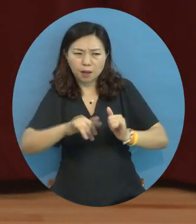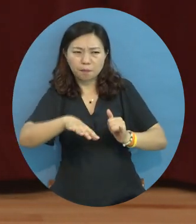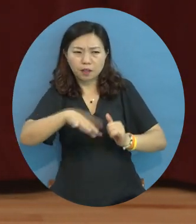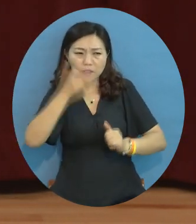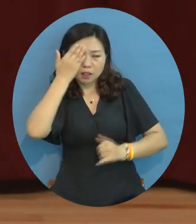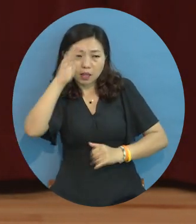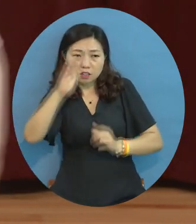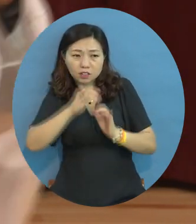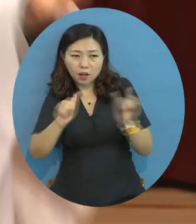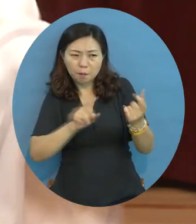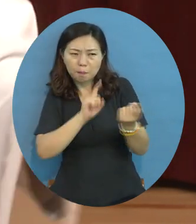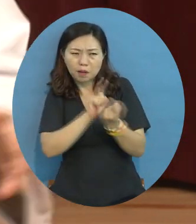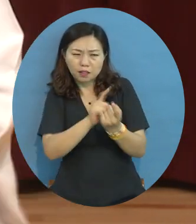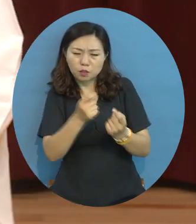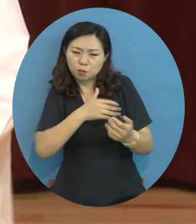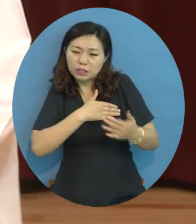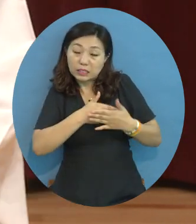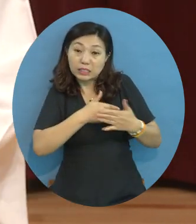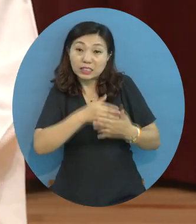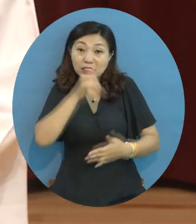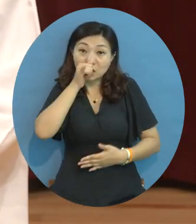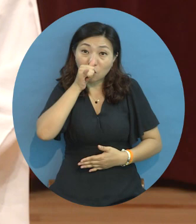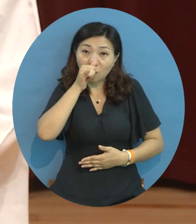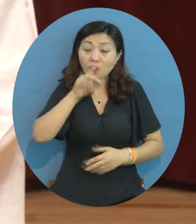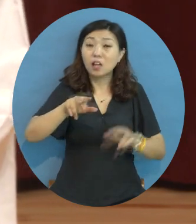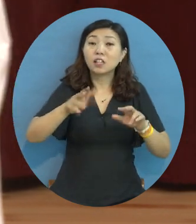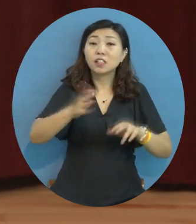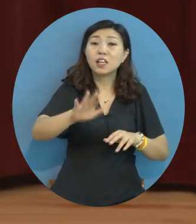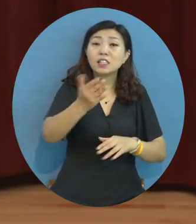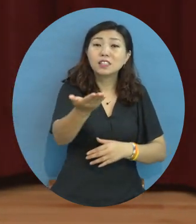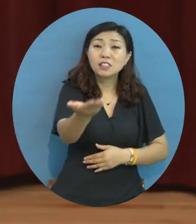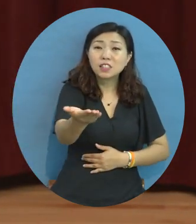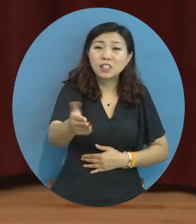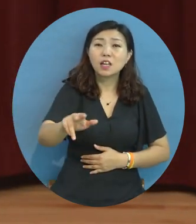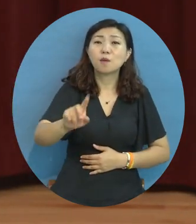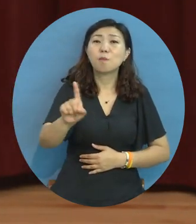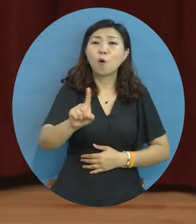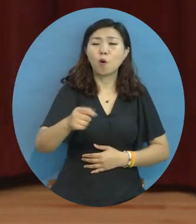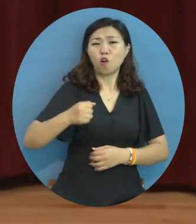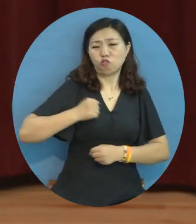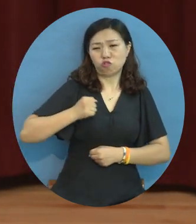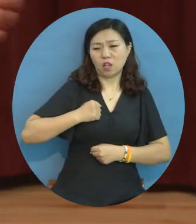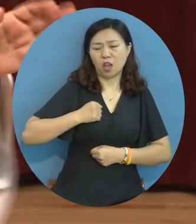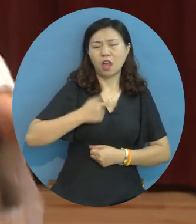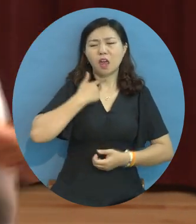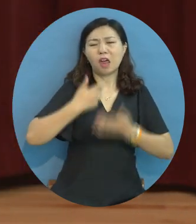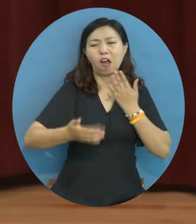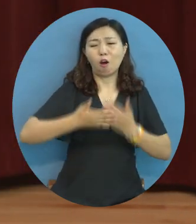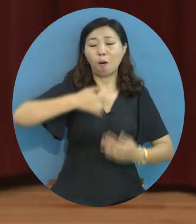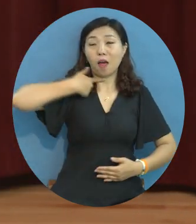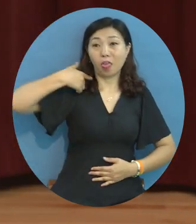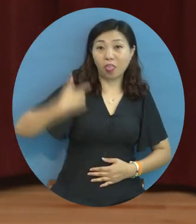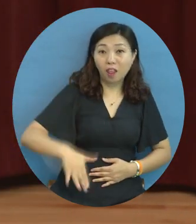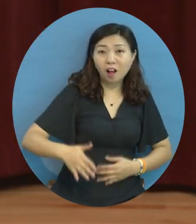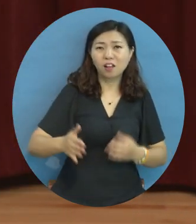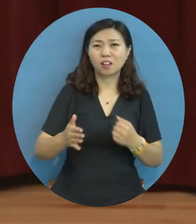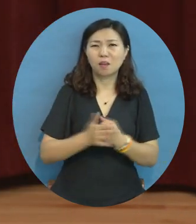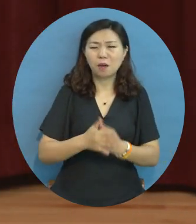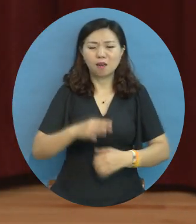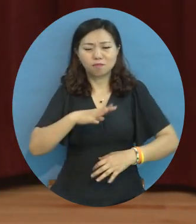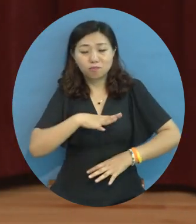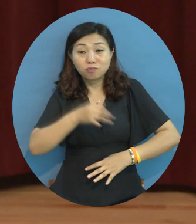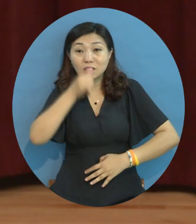그죠? 네. 군대를 한 번도 아직 경험을 안 했기 때문에 네. 가기에 약간 겁이 나는 거예요. 근데 막상 가보면 아무 문제도